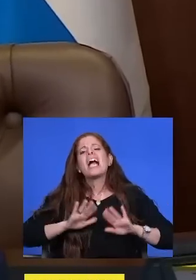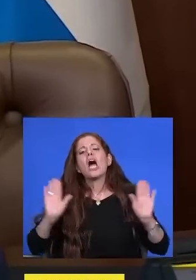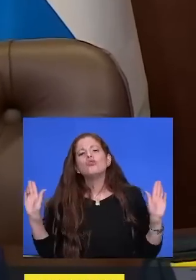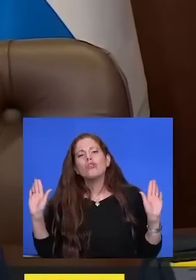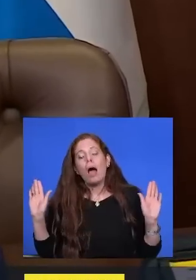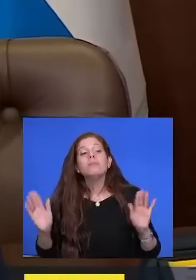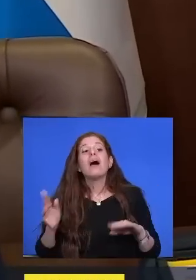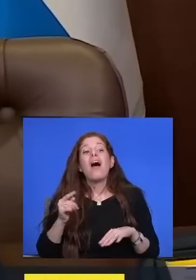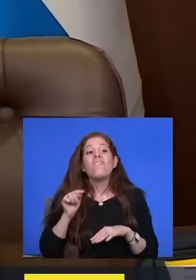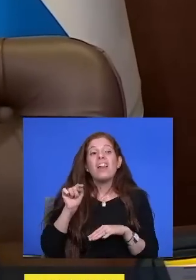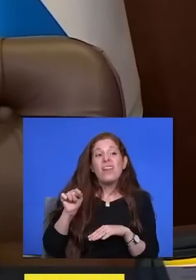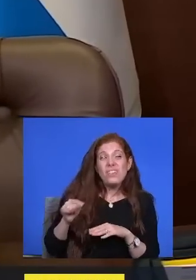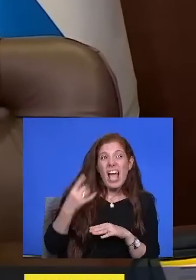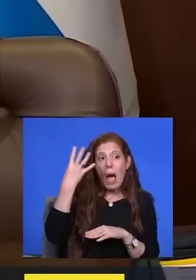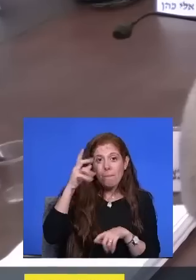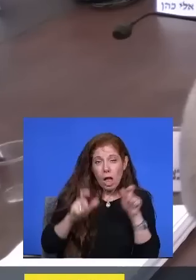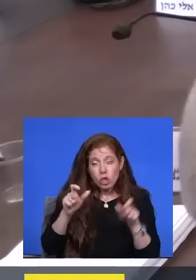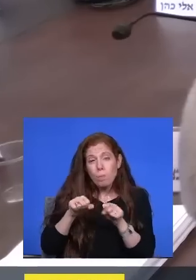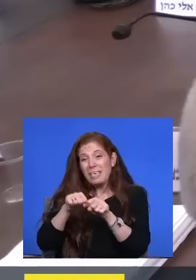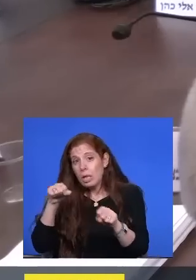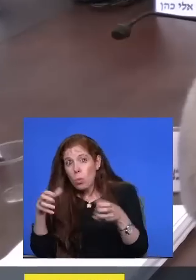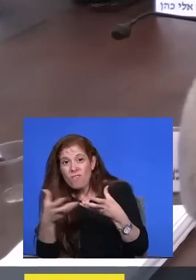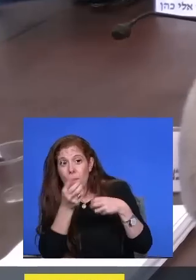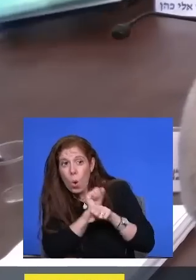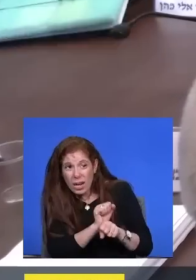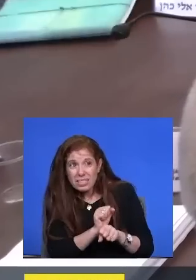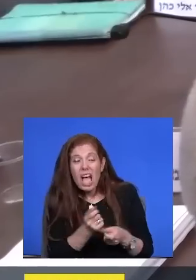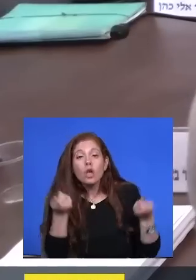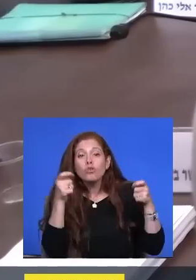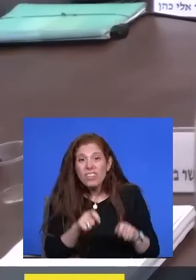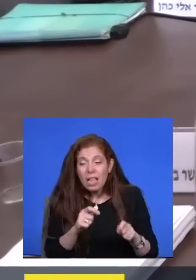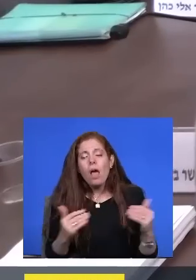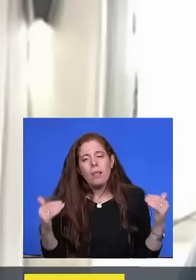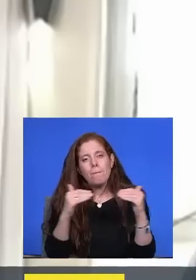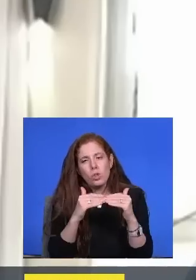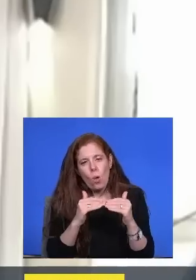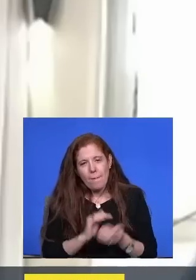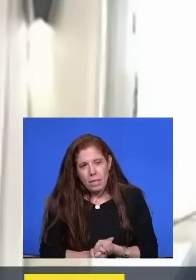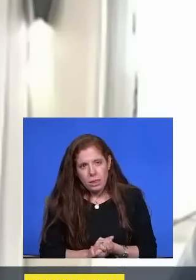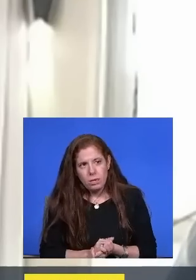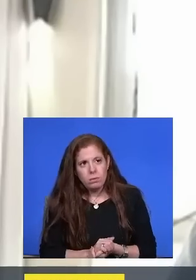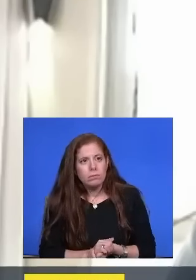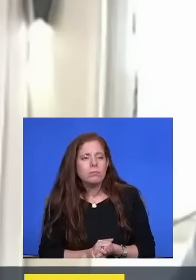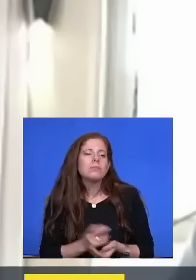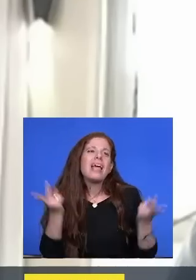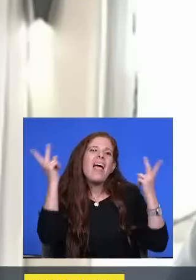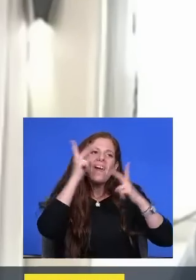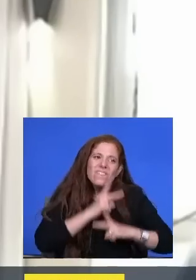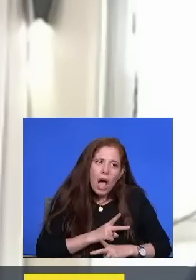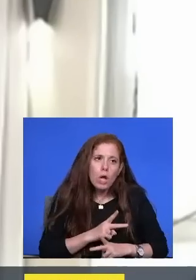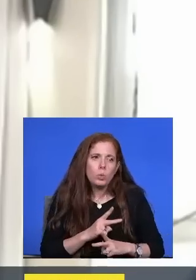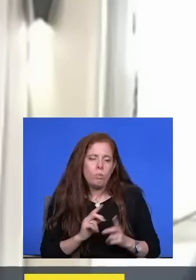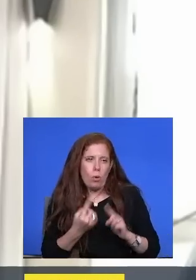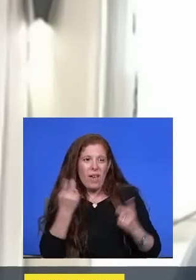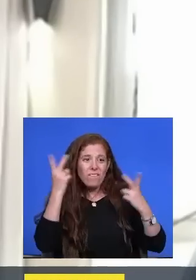ארבעה מקורות בהסתדרות ובקואליציה, השביתה הכללית הייתה מתואמת. הבנו את גודל השעה, הבנו, יושב